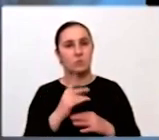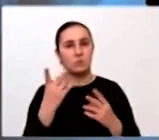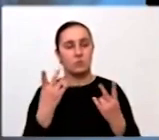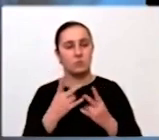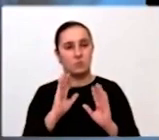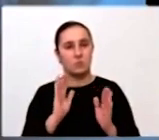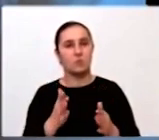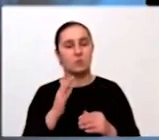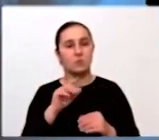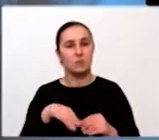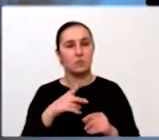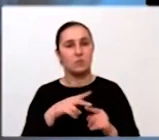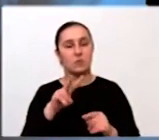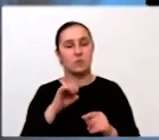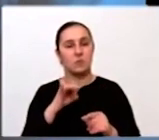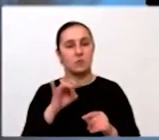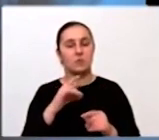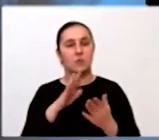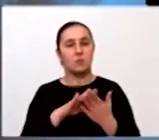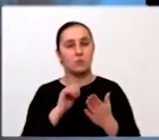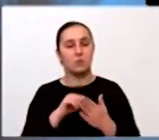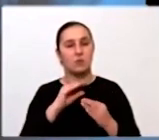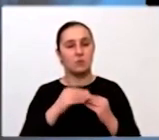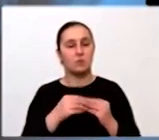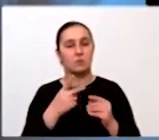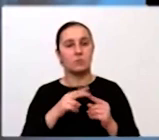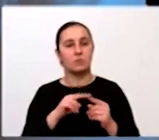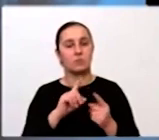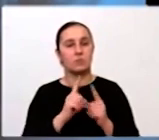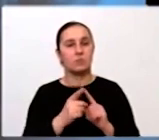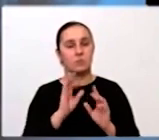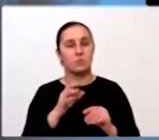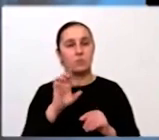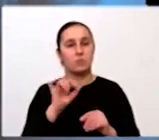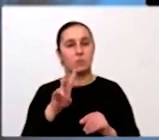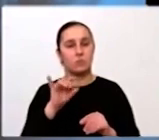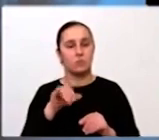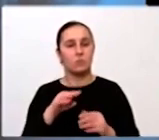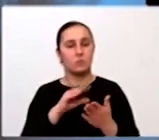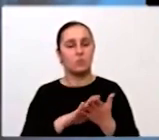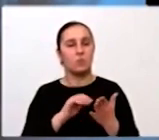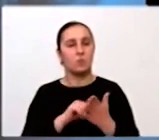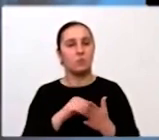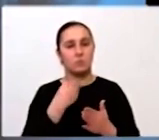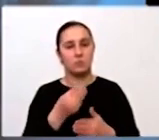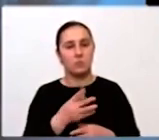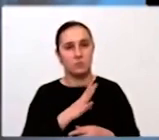kerak bo'ladi. Endi layerni nomini, ya'ni qatlamning nomini o'zgartirib olamiz. Bulut deb nom berdik.